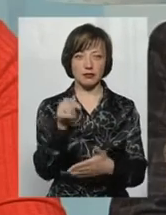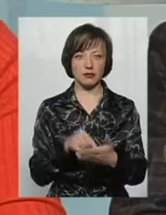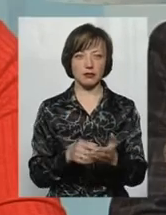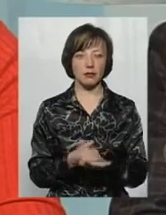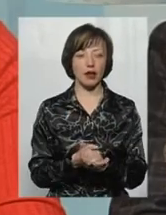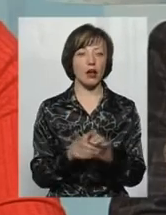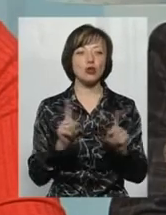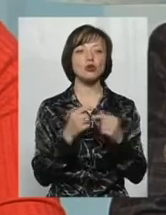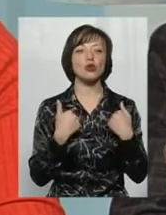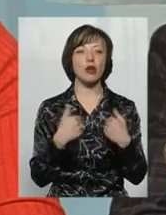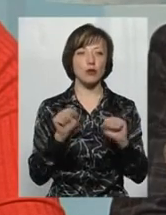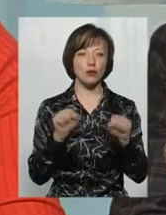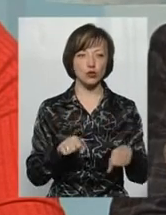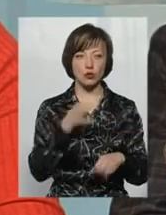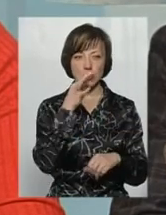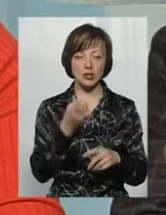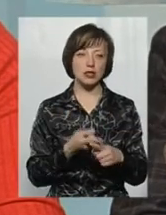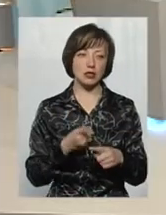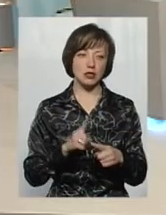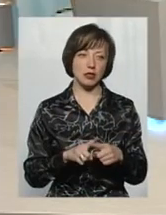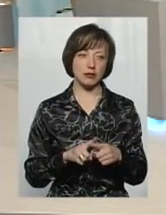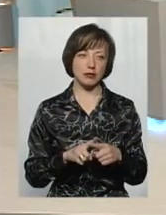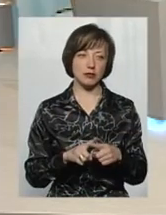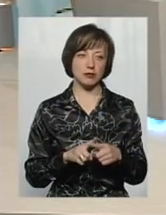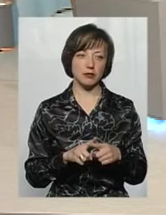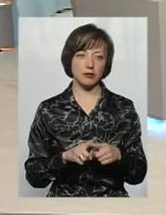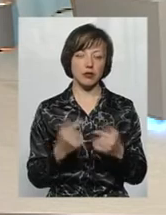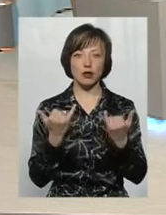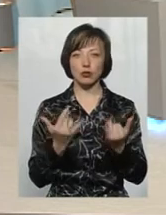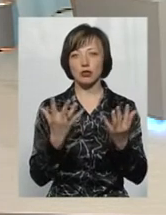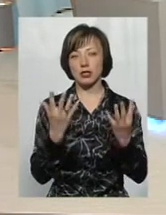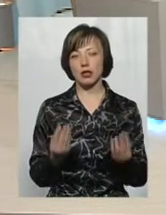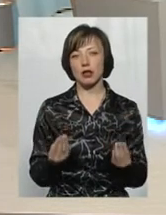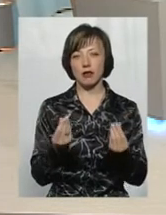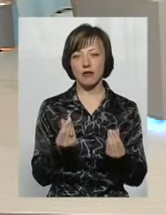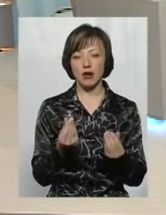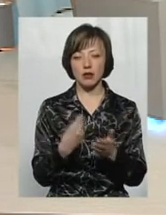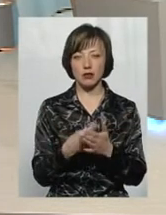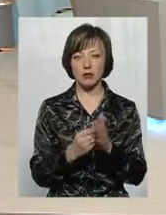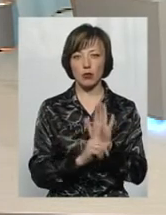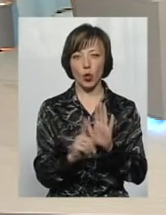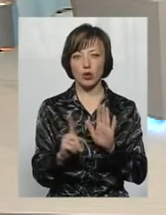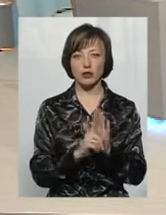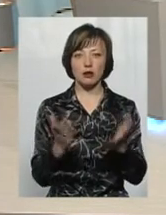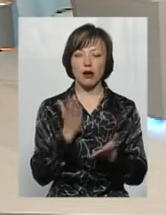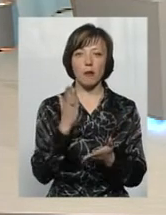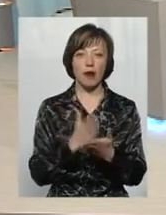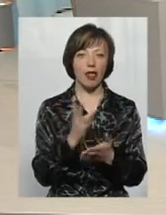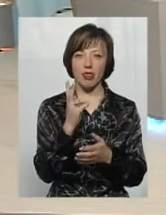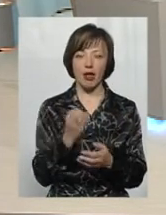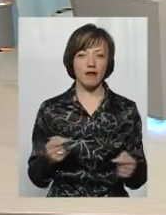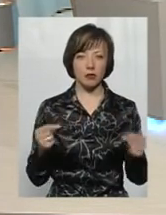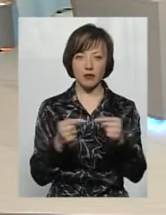Що я можу сказати? Звичайно, це на сьогоднішній день вартість та проїзду, яка ми маємо, вона не відповідає